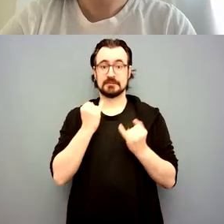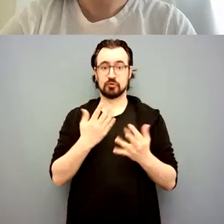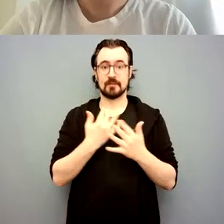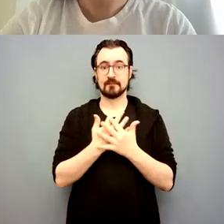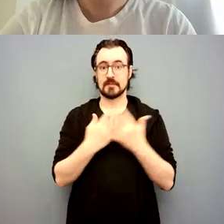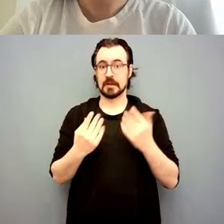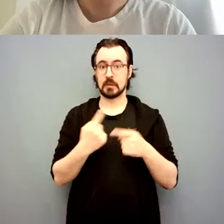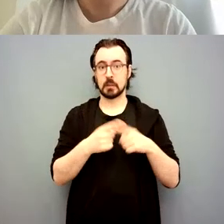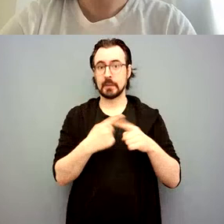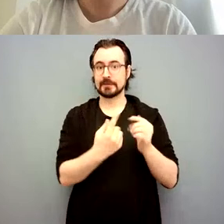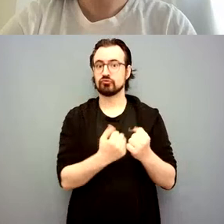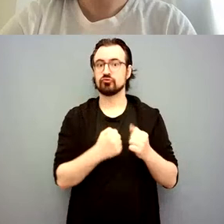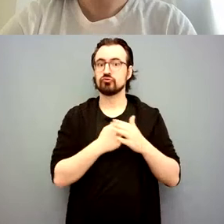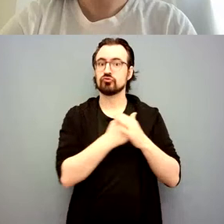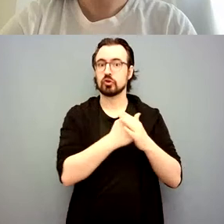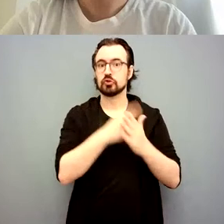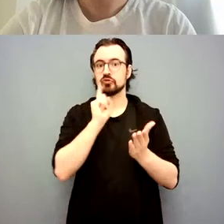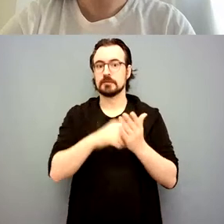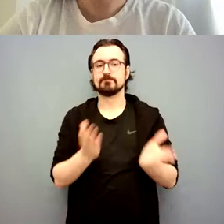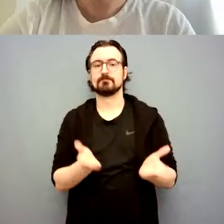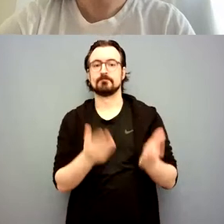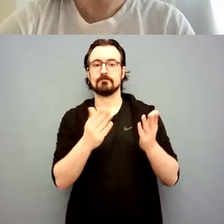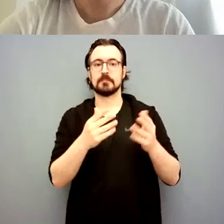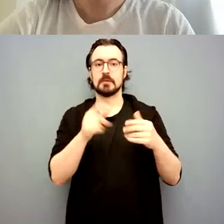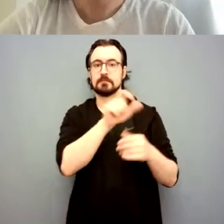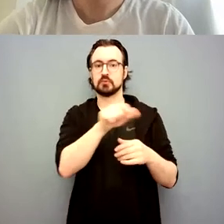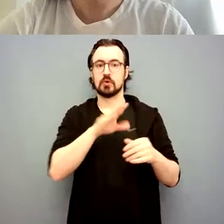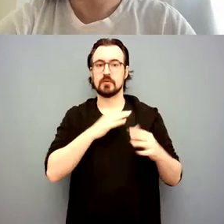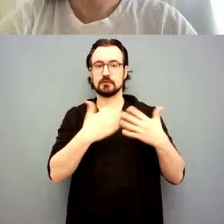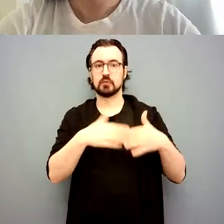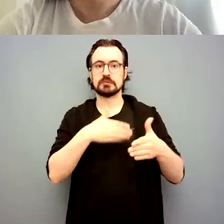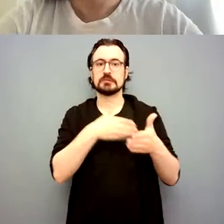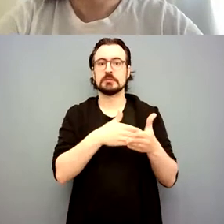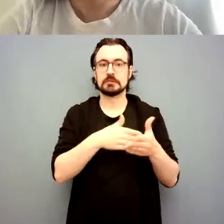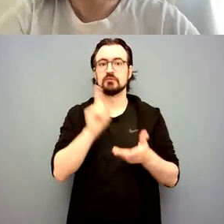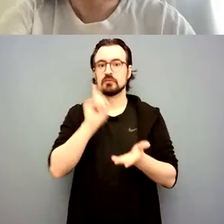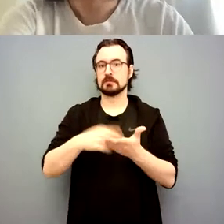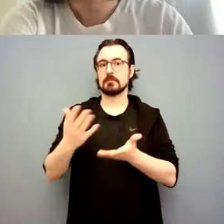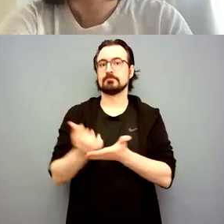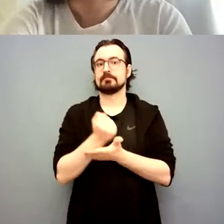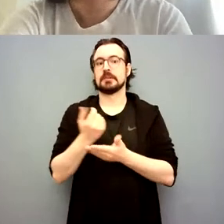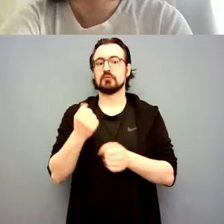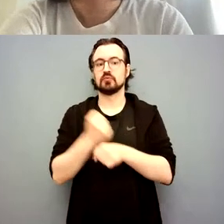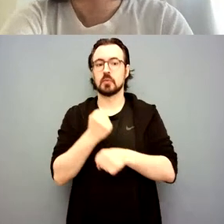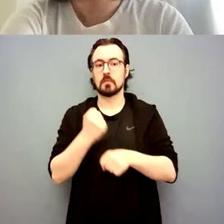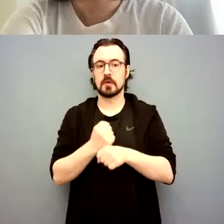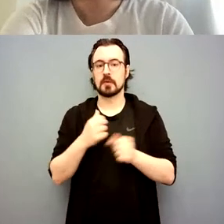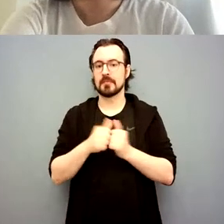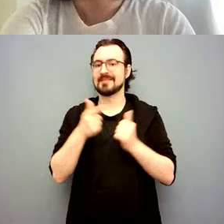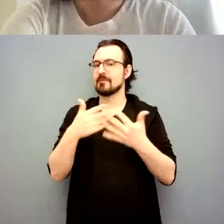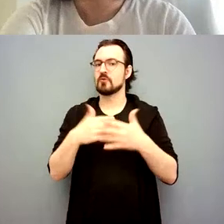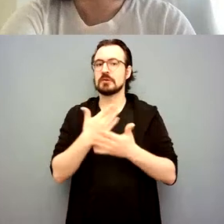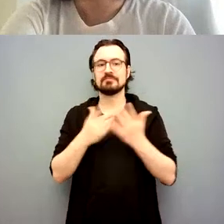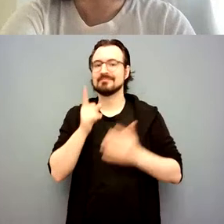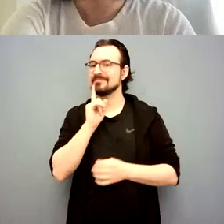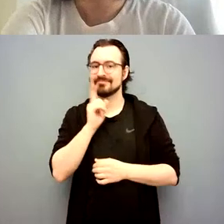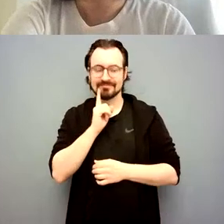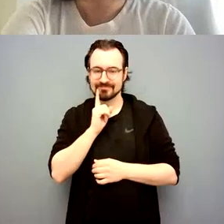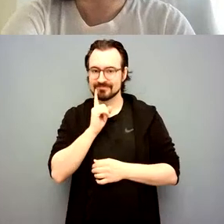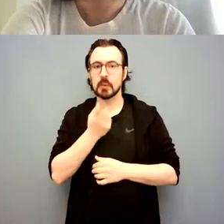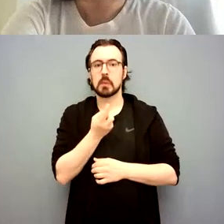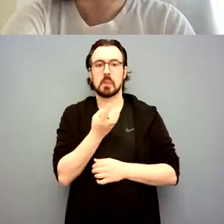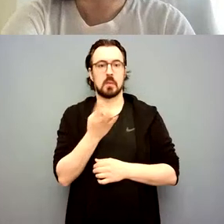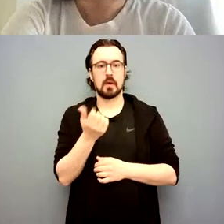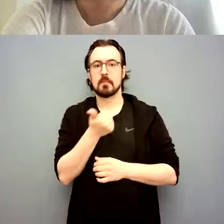stöd för att underlätta för personer med funktionshinder att få ett jobb. Men det fungerar inte alltid. En del behöver